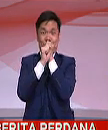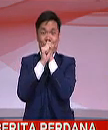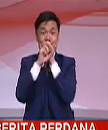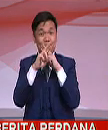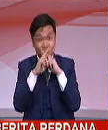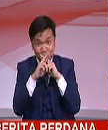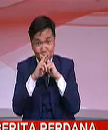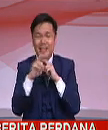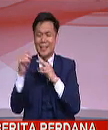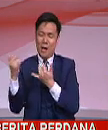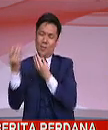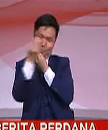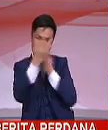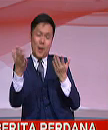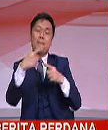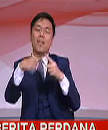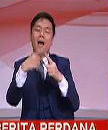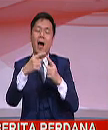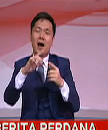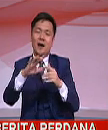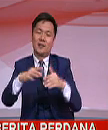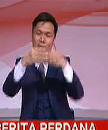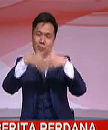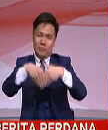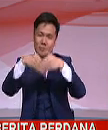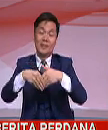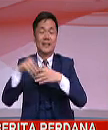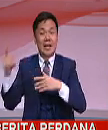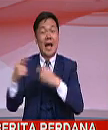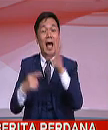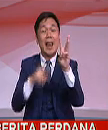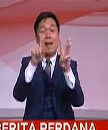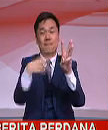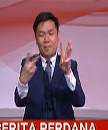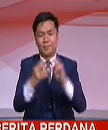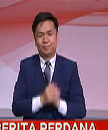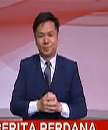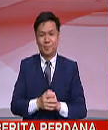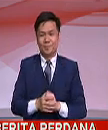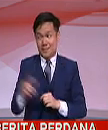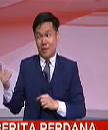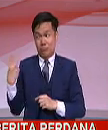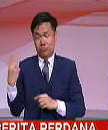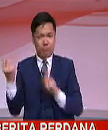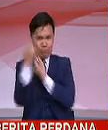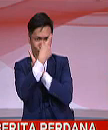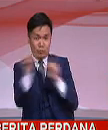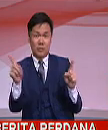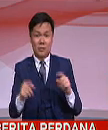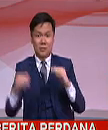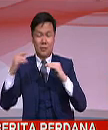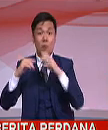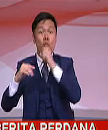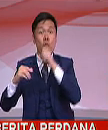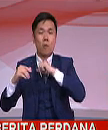tarikh pernikahan yang bakal berlangsung 6 Februari ini. Ya, pengumuman itu membuktikan jarak usia bukan